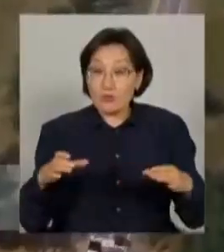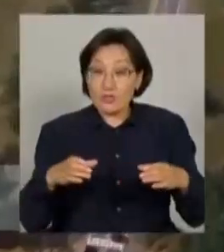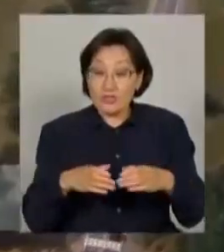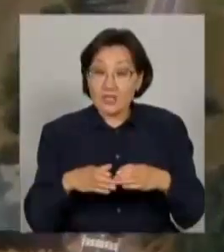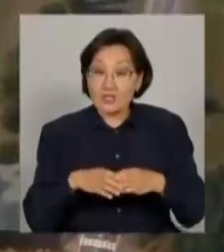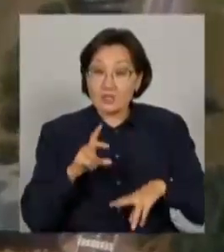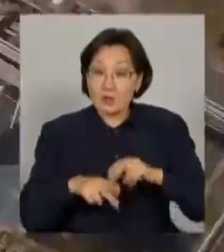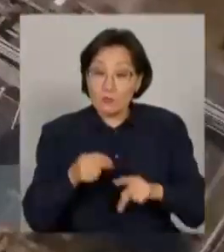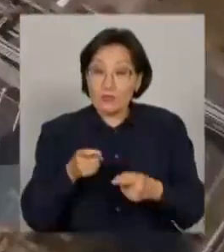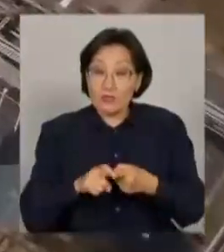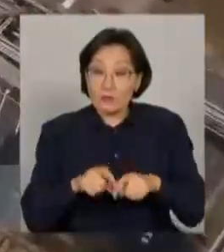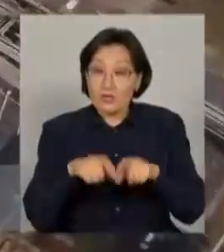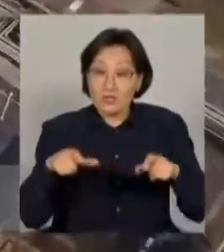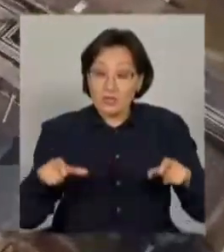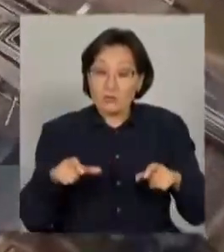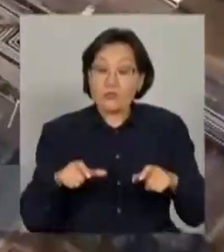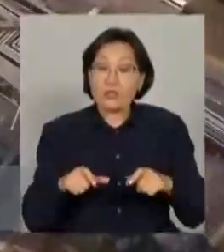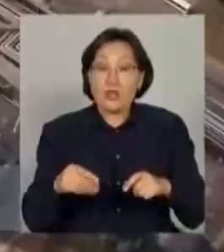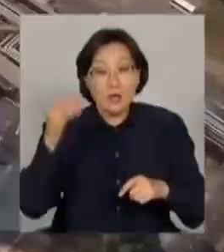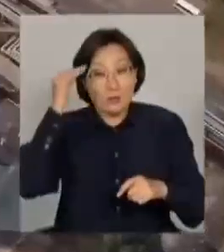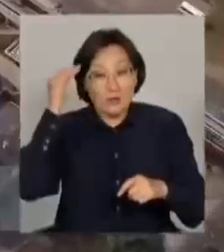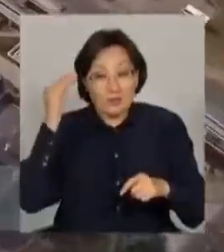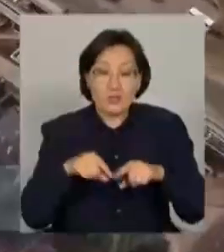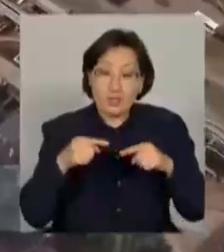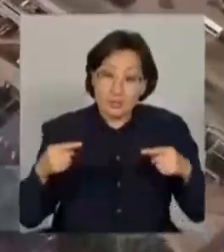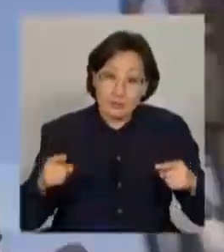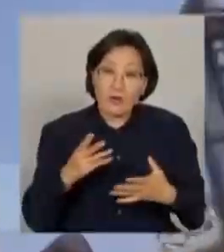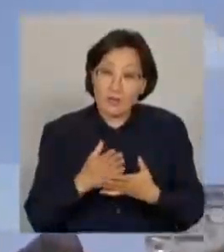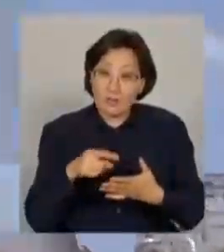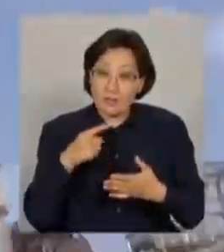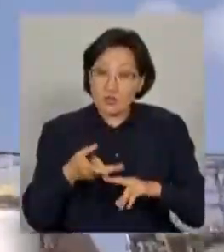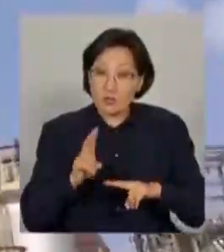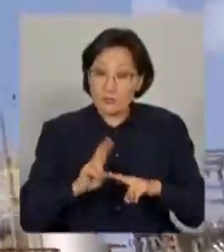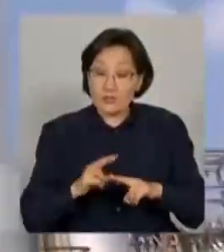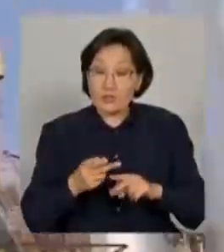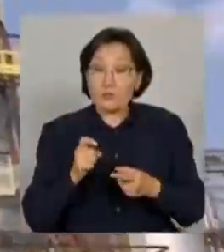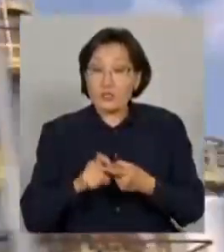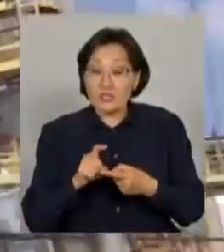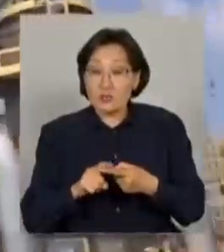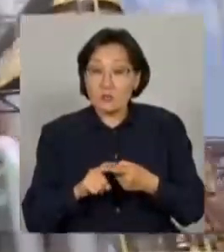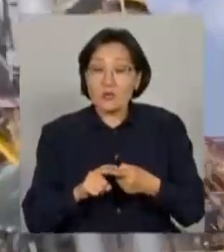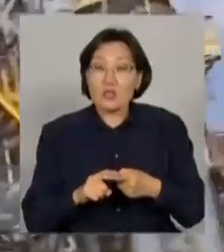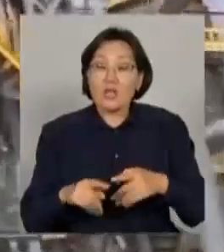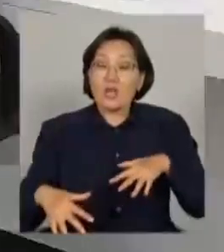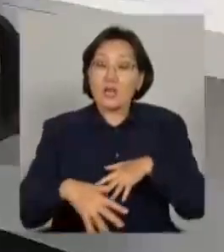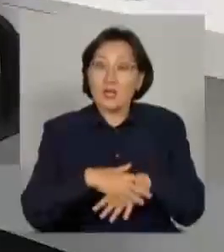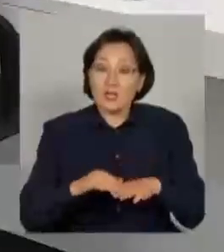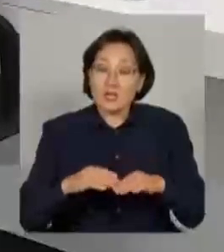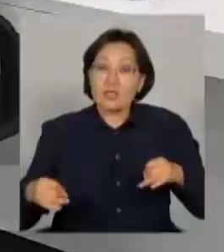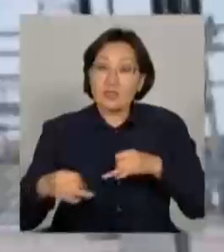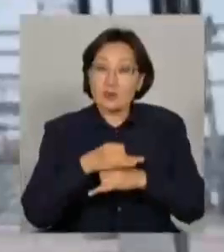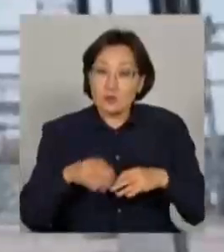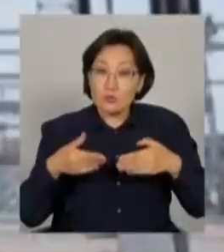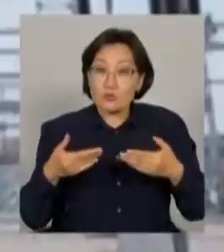нысанның салынуына қатысты азаматтардың арасында пікір екіге бөлінгенін айтты. Сондықтан бұған қатысты референдум өткізуді ұсынып отыр.